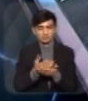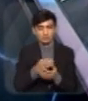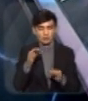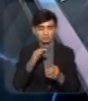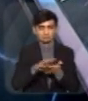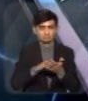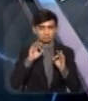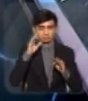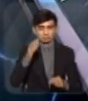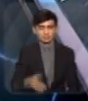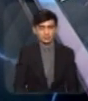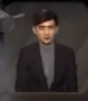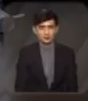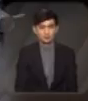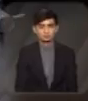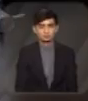следующем материале?